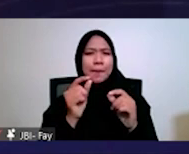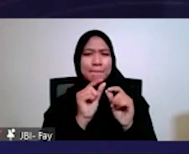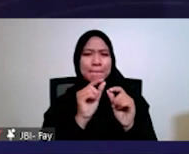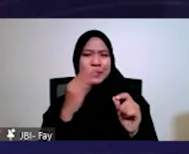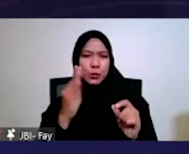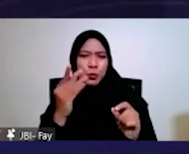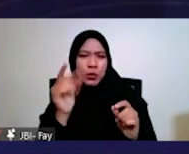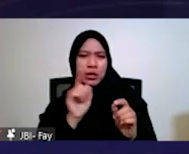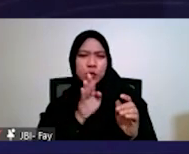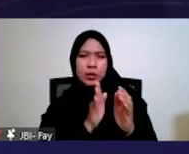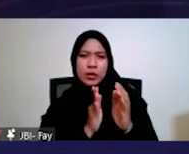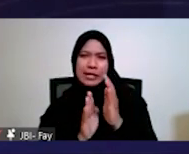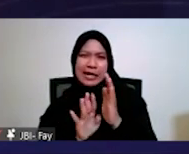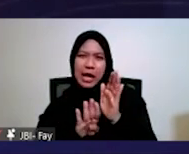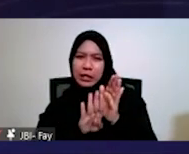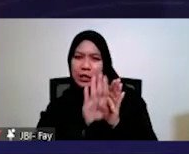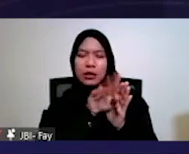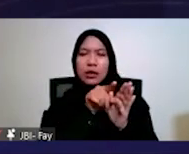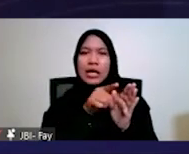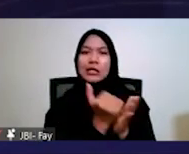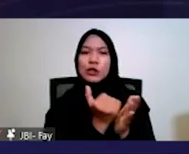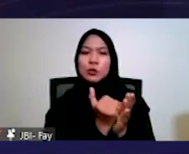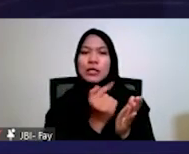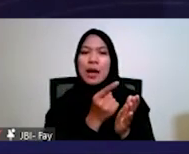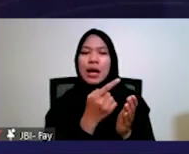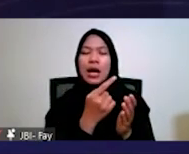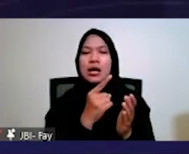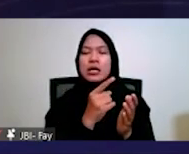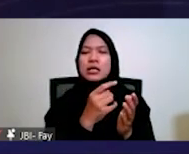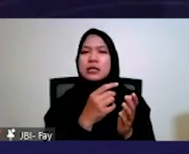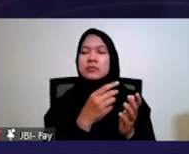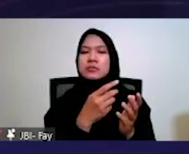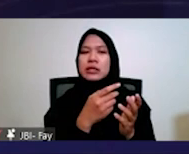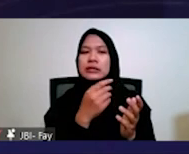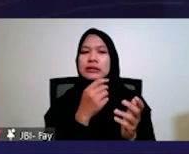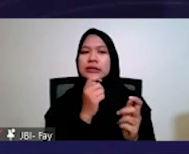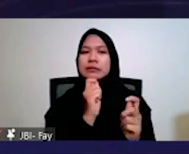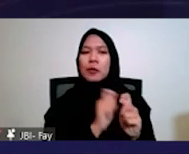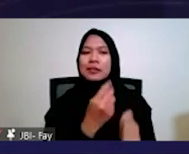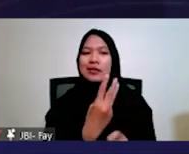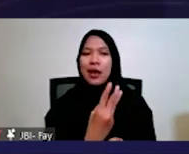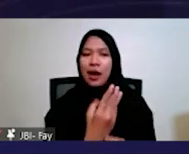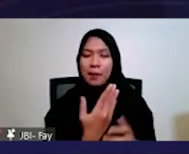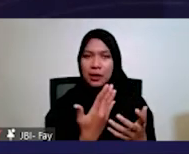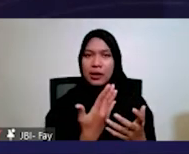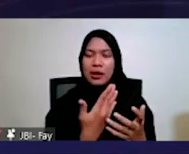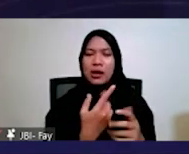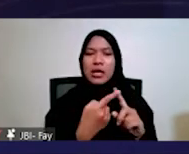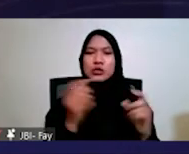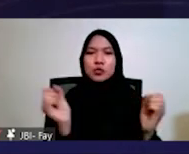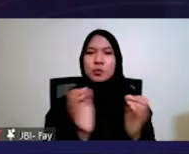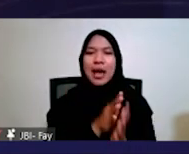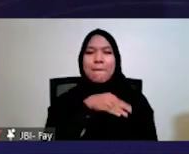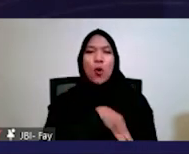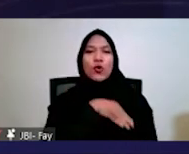agar naik terus tentu saja yang ditentukan diri ditentukan oleh 3 habis itu jumlah modal yang